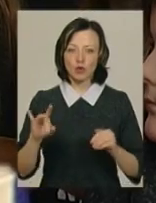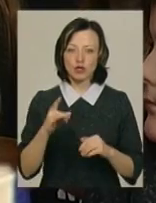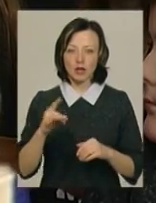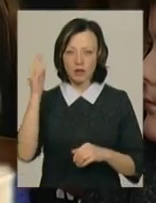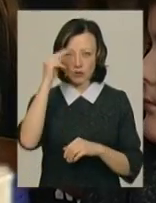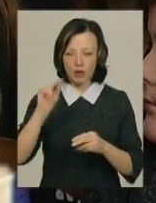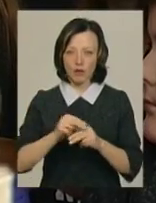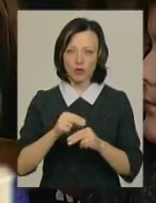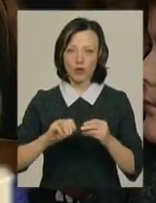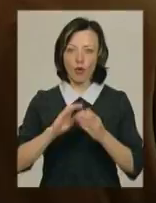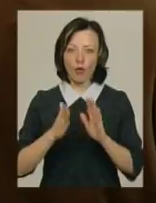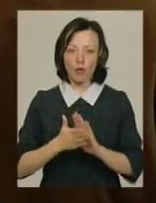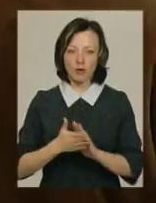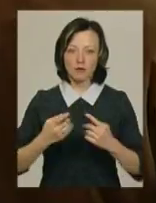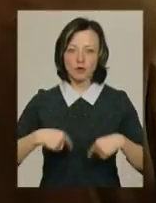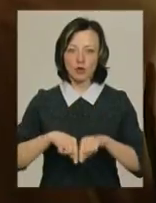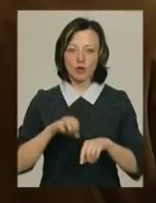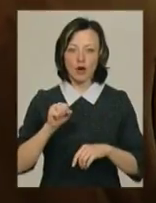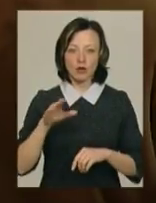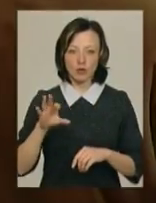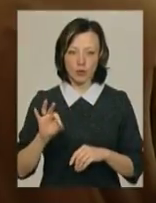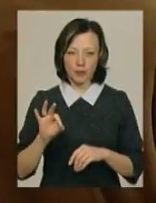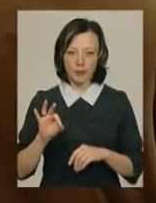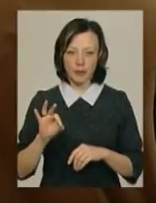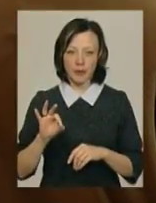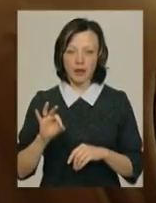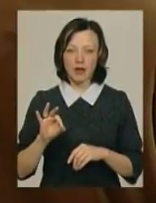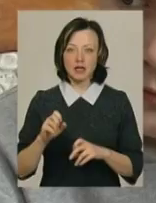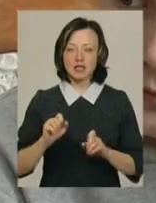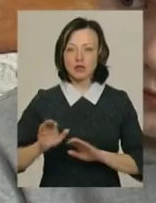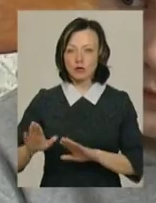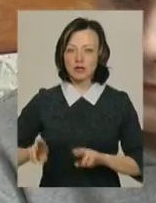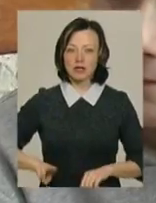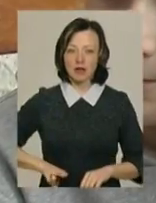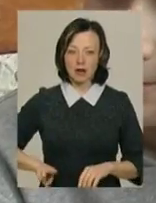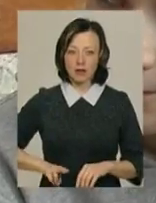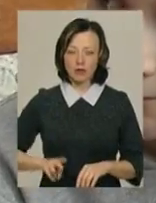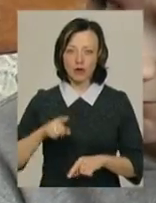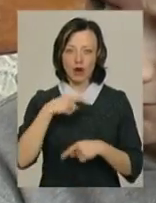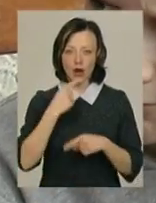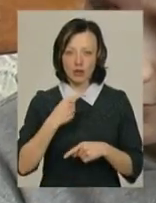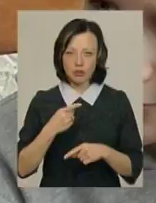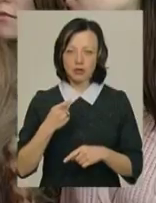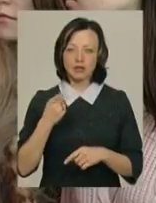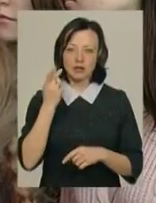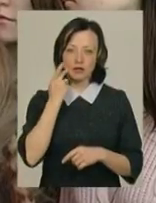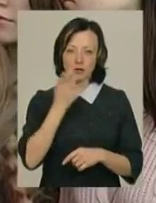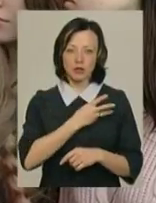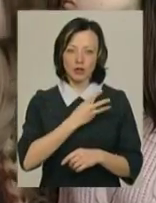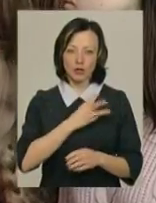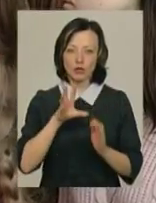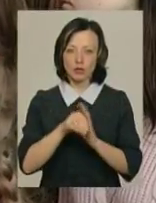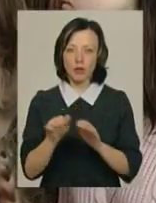Ружичнянського навчально-виховного комплексу в зону антитерористичної операції. Заступник директора Олена Лазаревич каже, що разу охочих долучитися